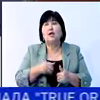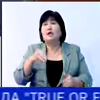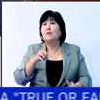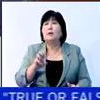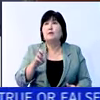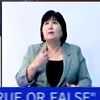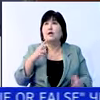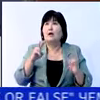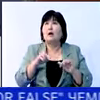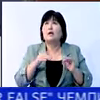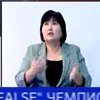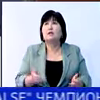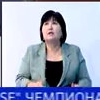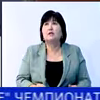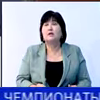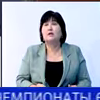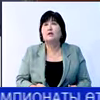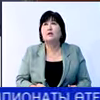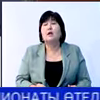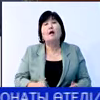Бердалиевич, қараңыздар.